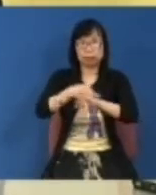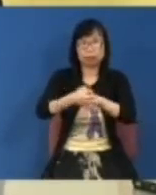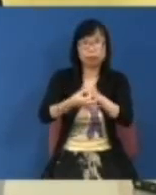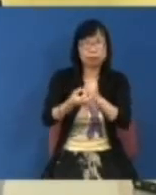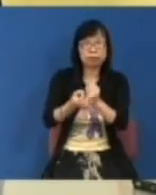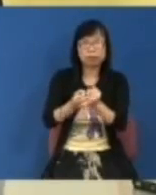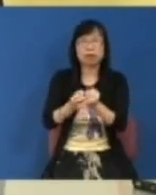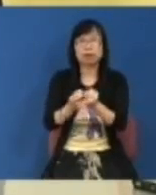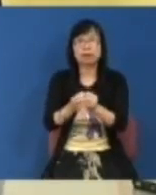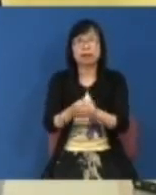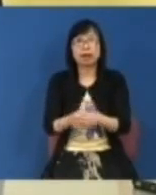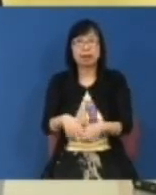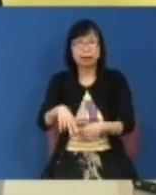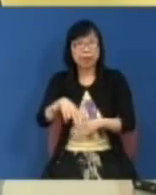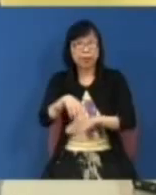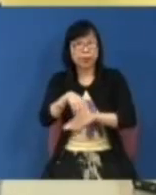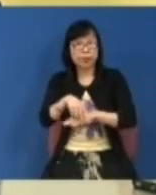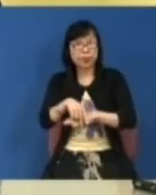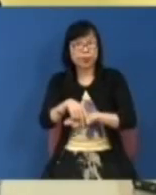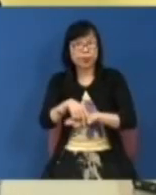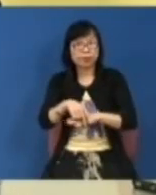即係話去拆反啲警察啊，